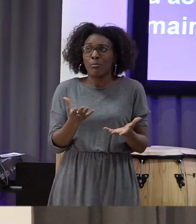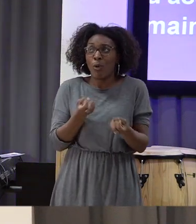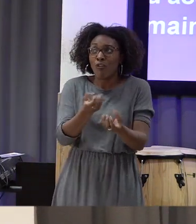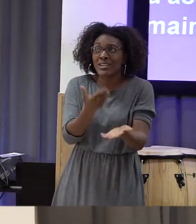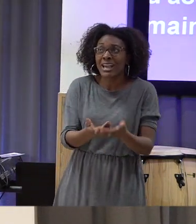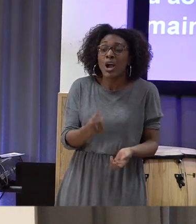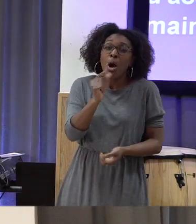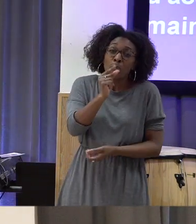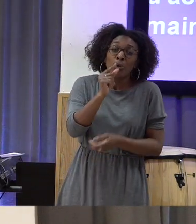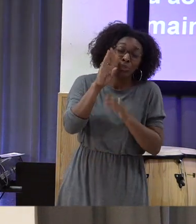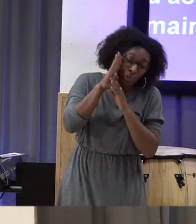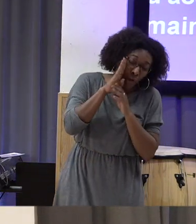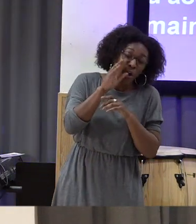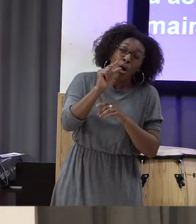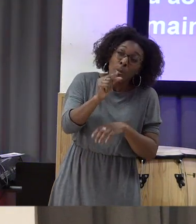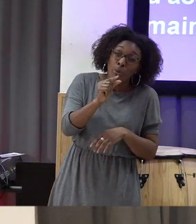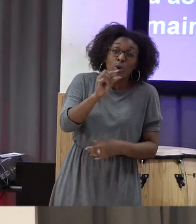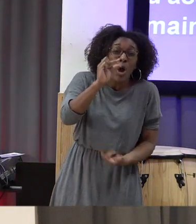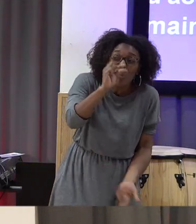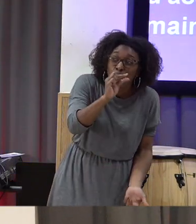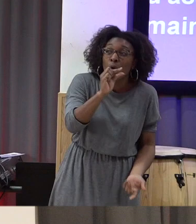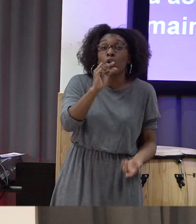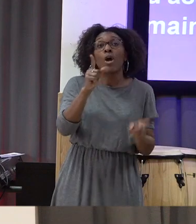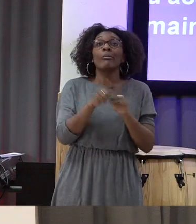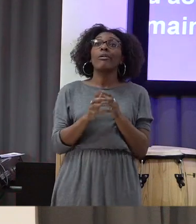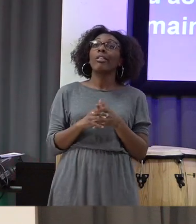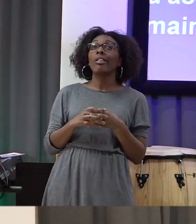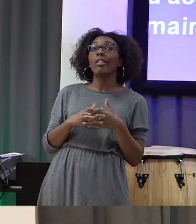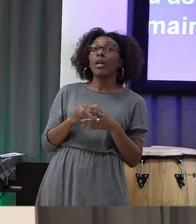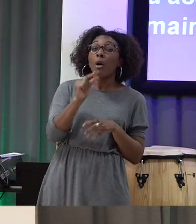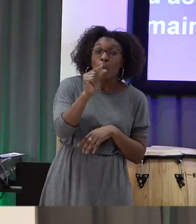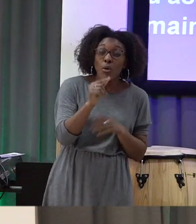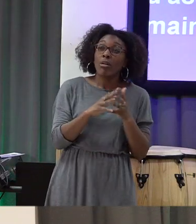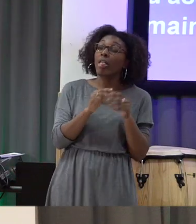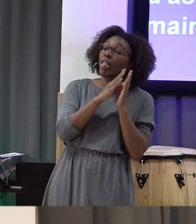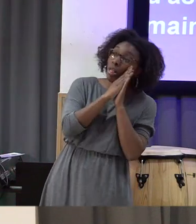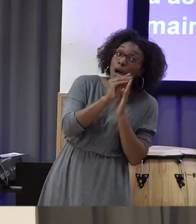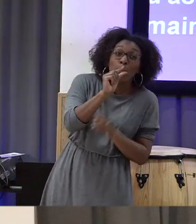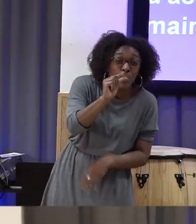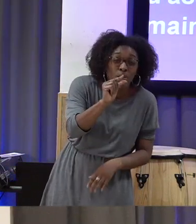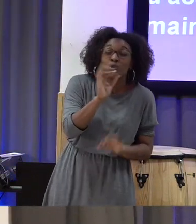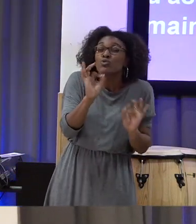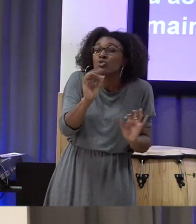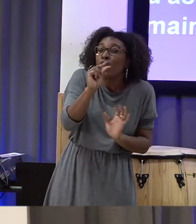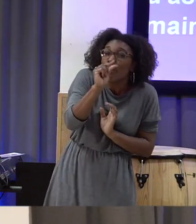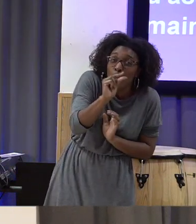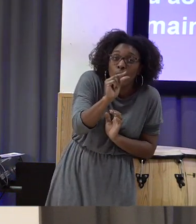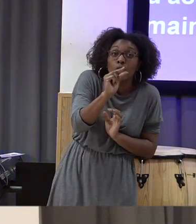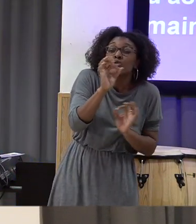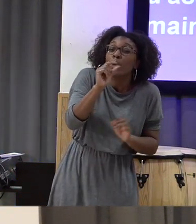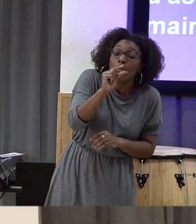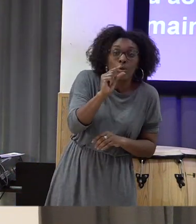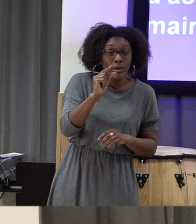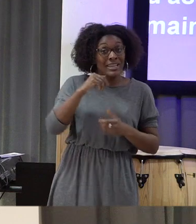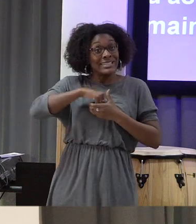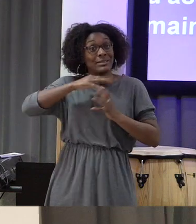peu d'assoupissement, un peu de croiser les mains pour dormir, un peu de choses. Et le sommeil